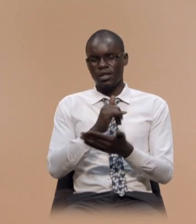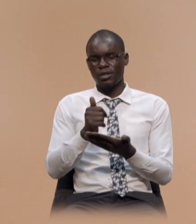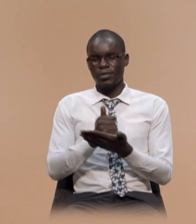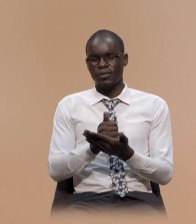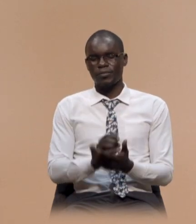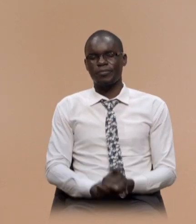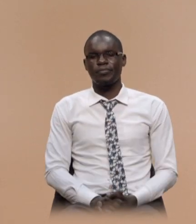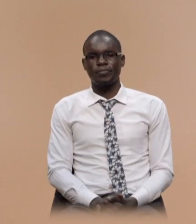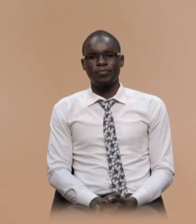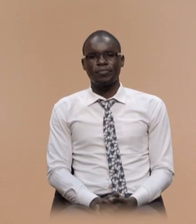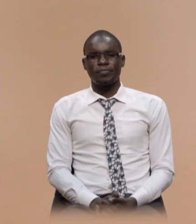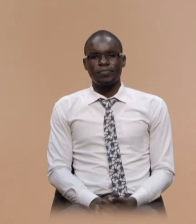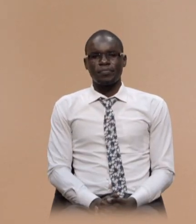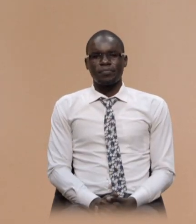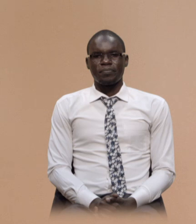Amen.